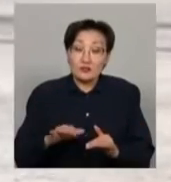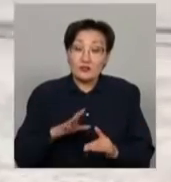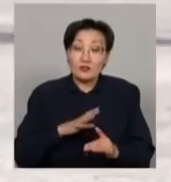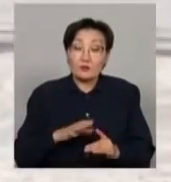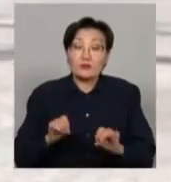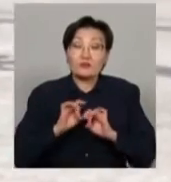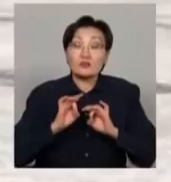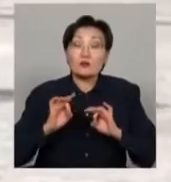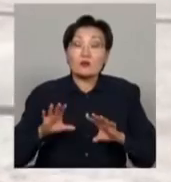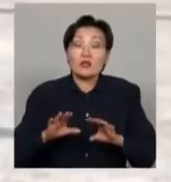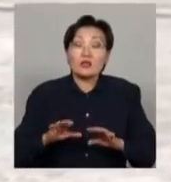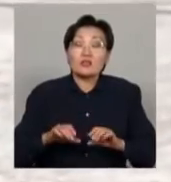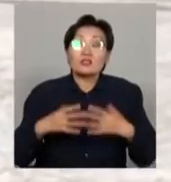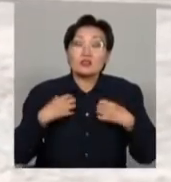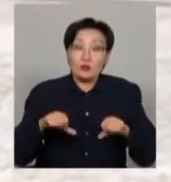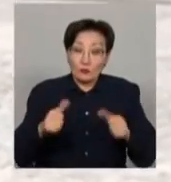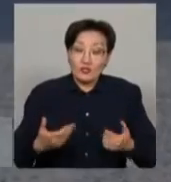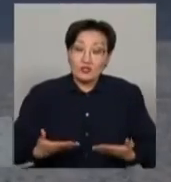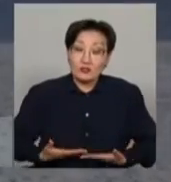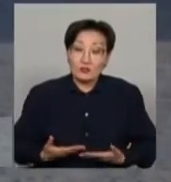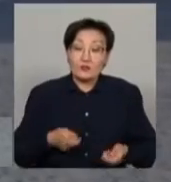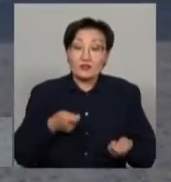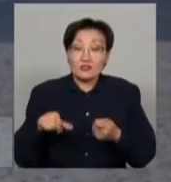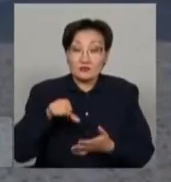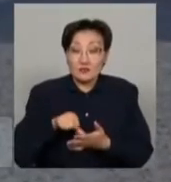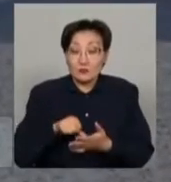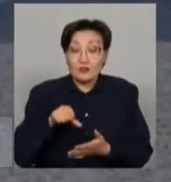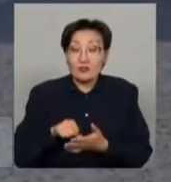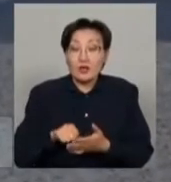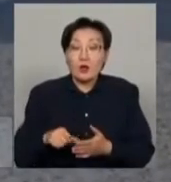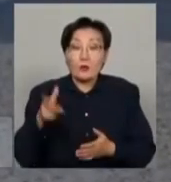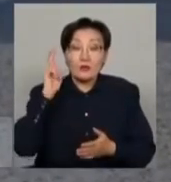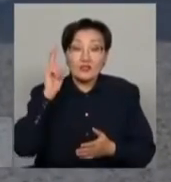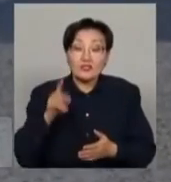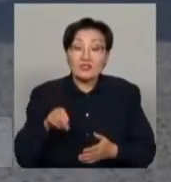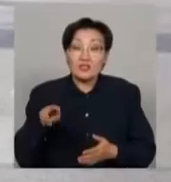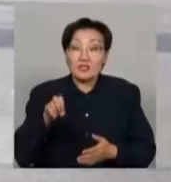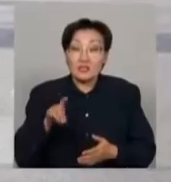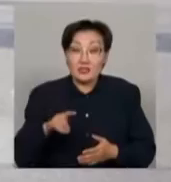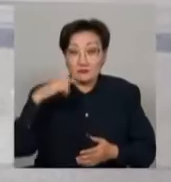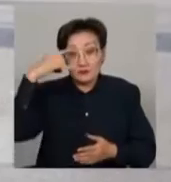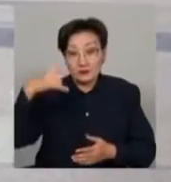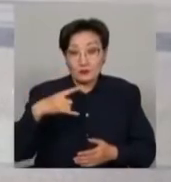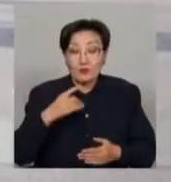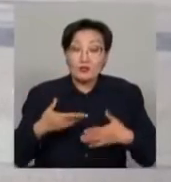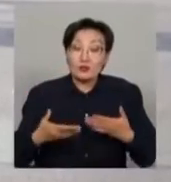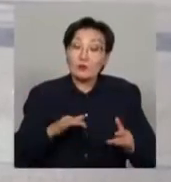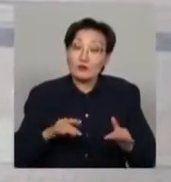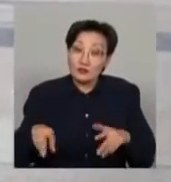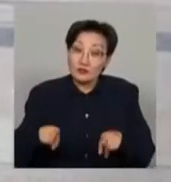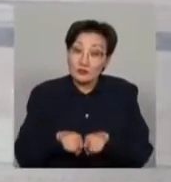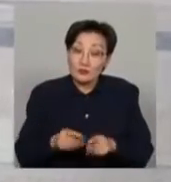– пропаганда здорового образа жизни. Организаторами выступили представители посольства Нидерландов в Казахстане. Инициаторы акции